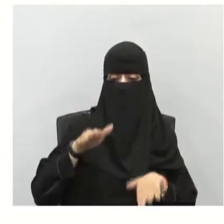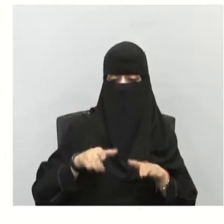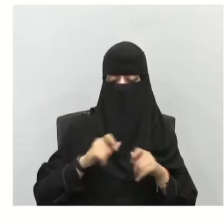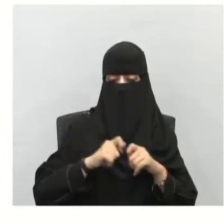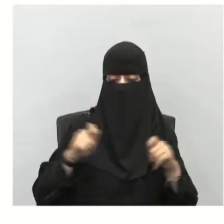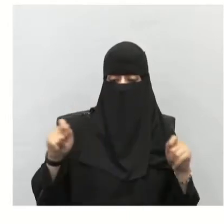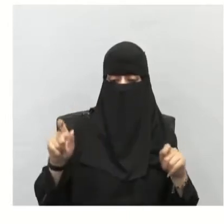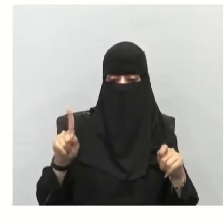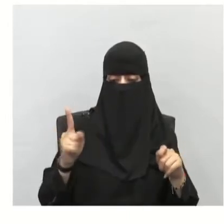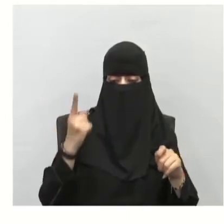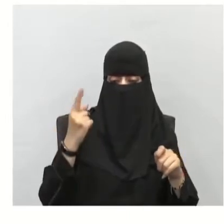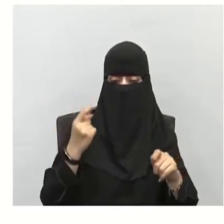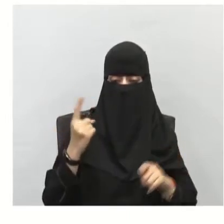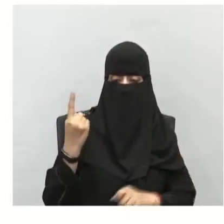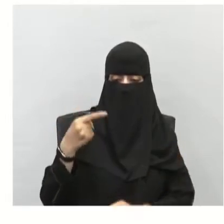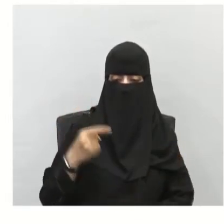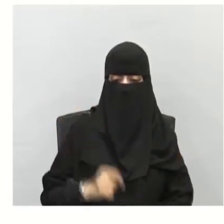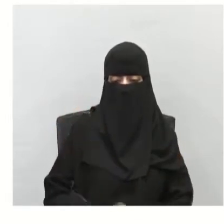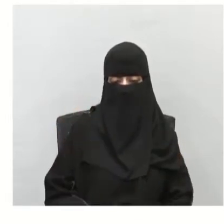طول القفزة الواحدة 10. يلا،